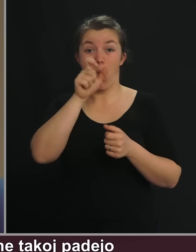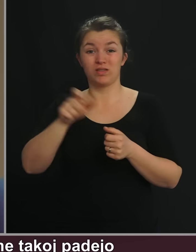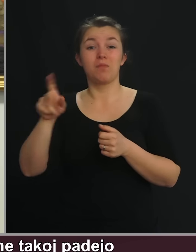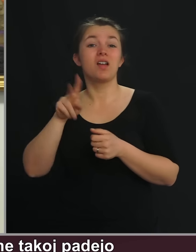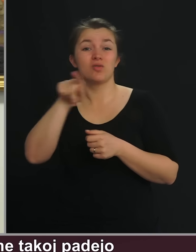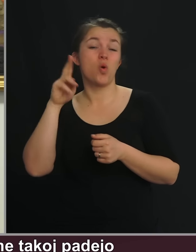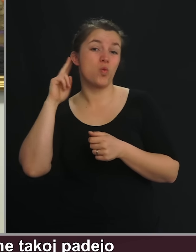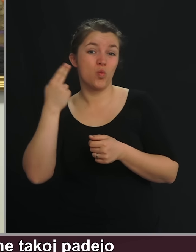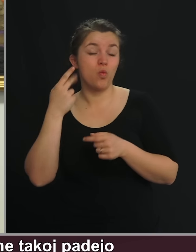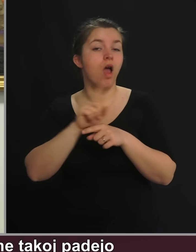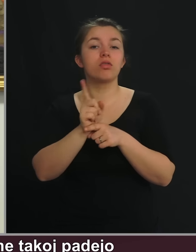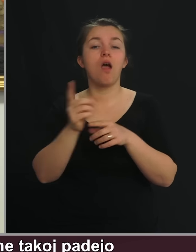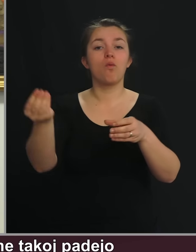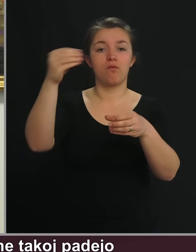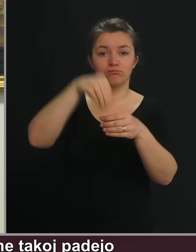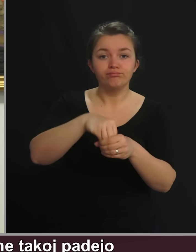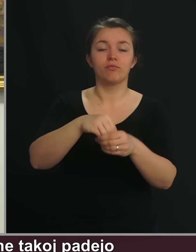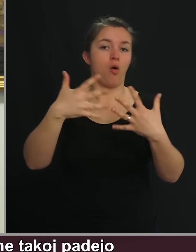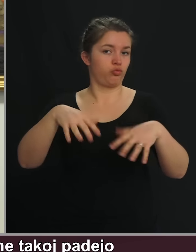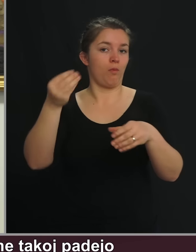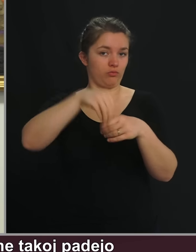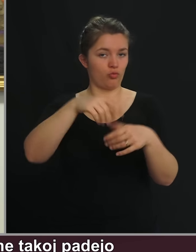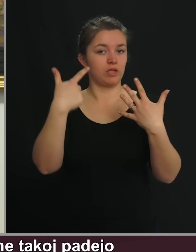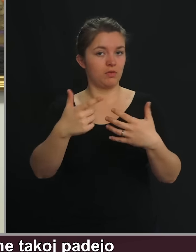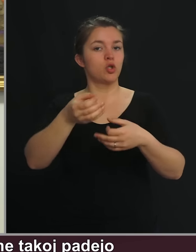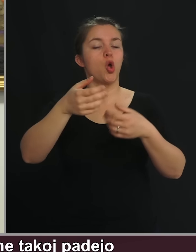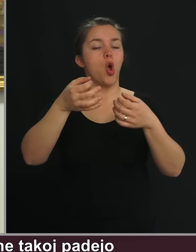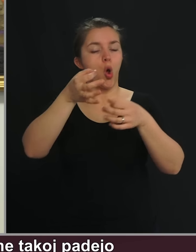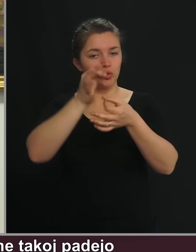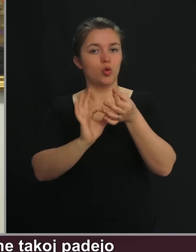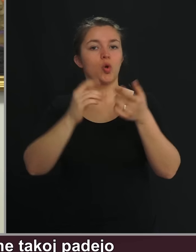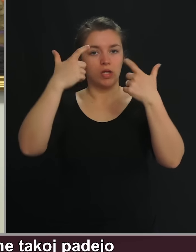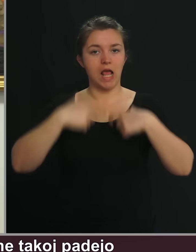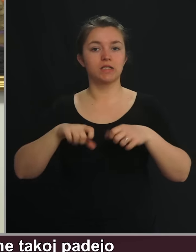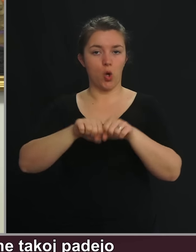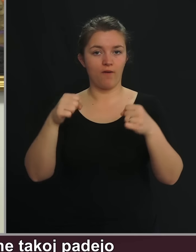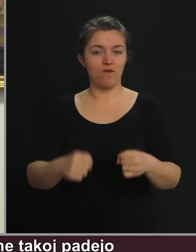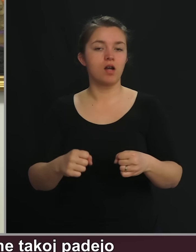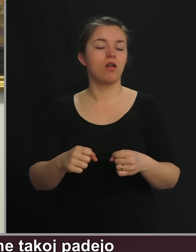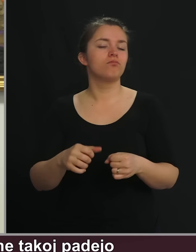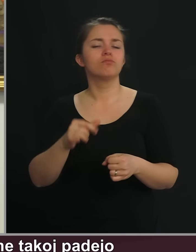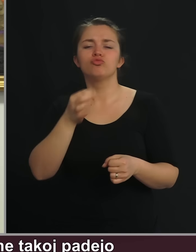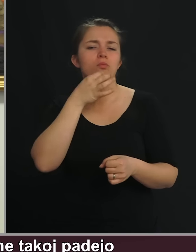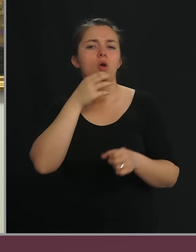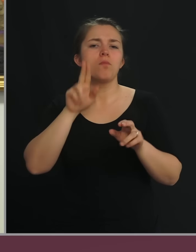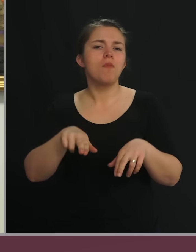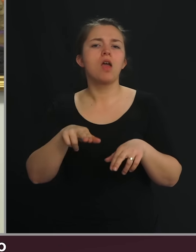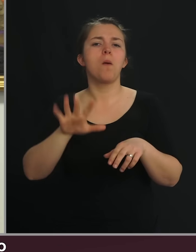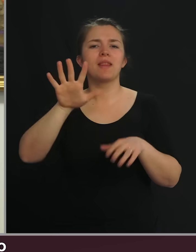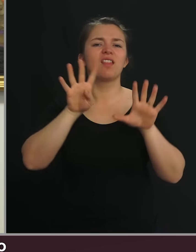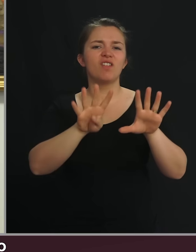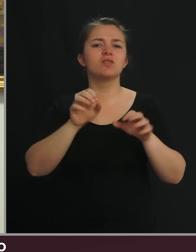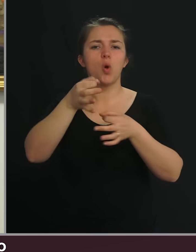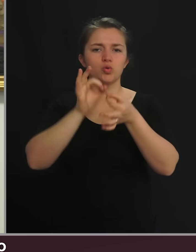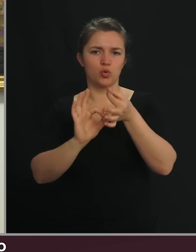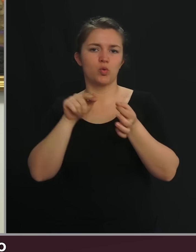Osebe, ki pa seveda, ki so gluhe, one takoj padajo v tako kategorijo 70% telesne okvare, kljub temu,